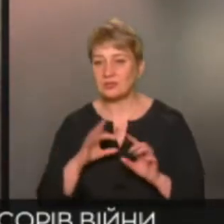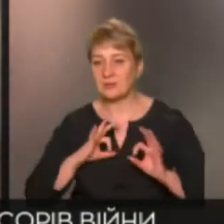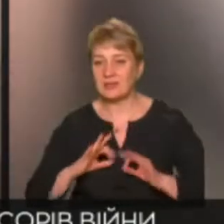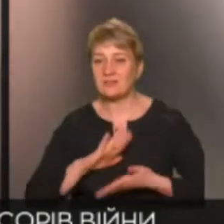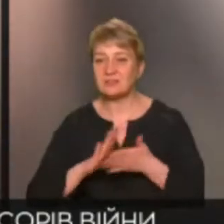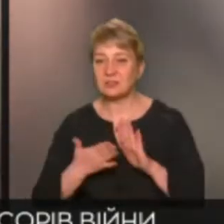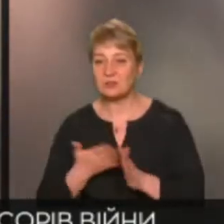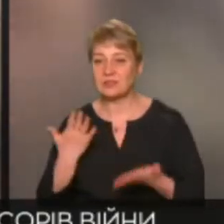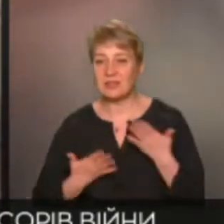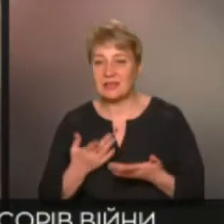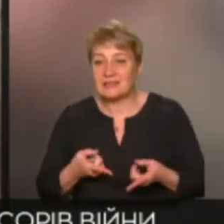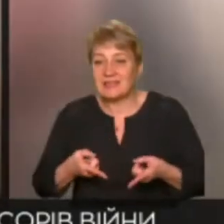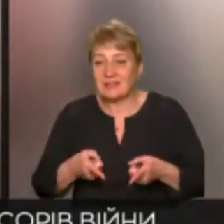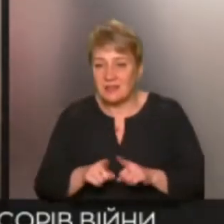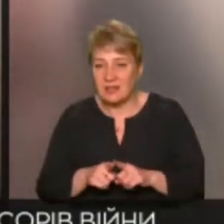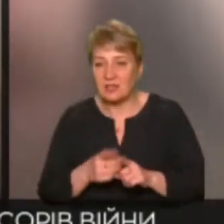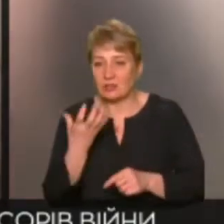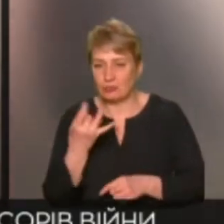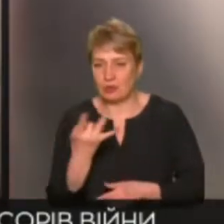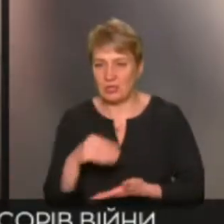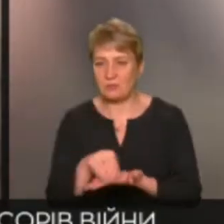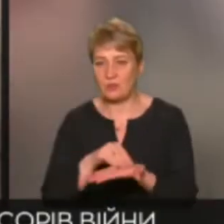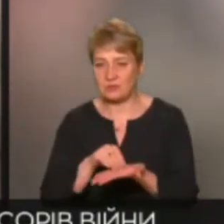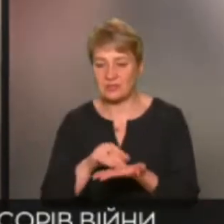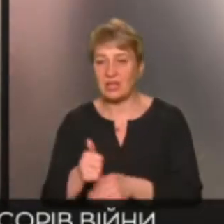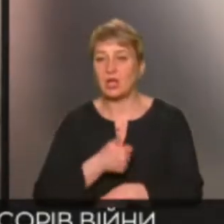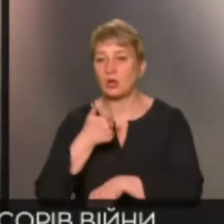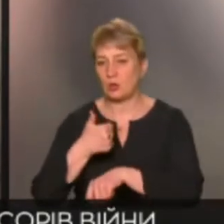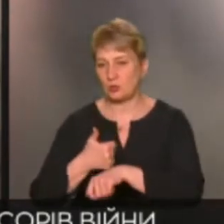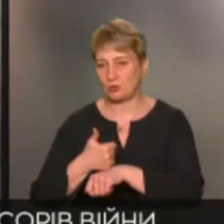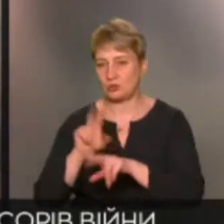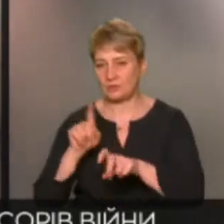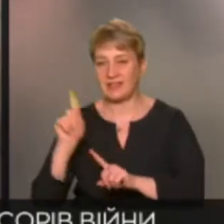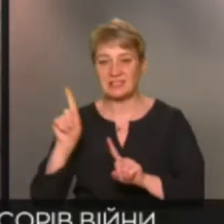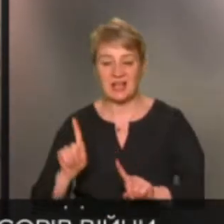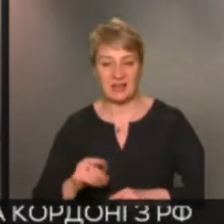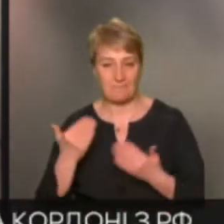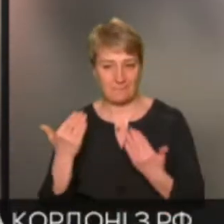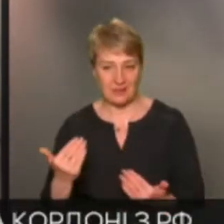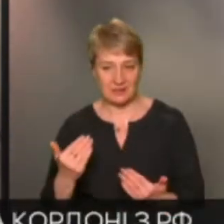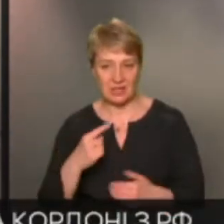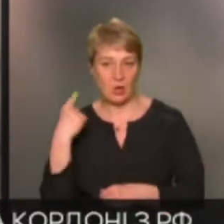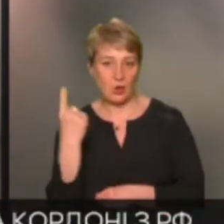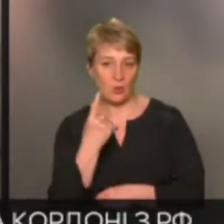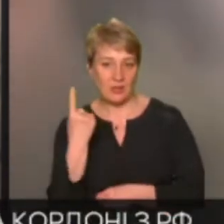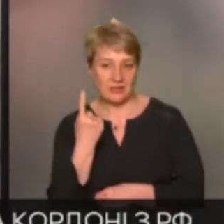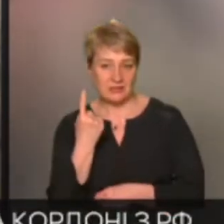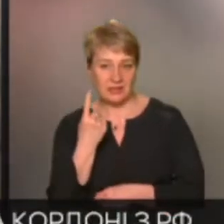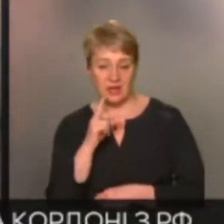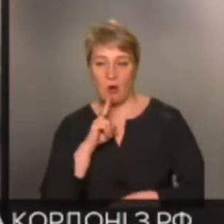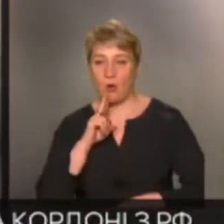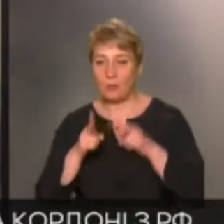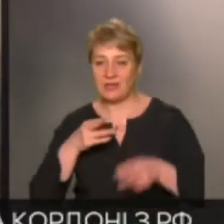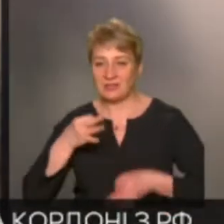якщо, не дай Бог, таке станеться. І основне, Закарпатський обласний апеляційний суд,